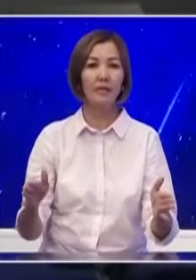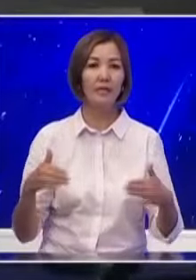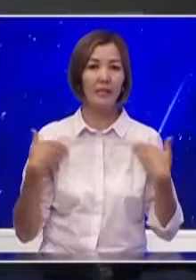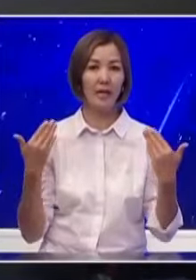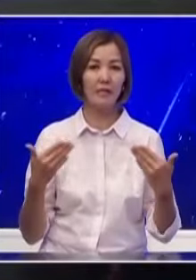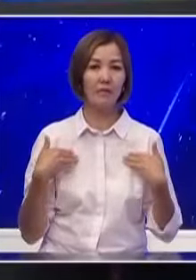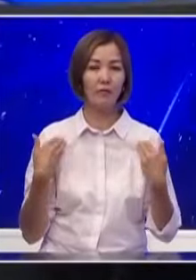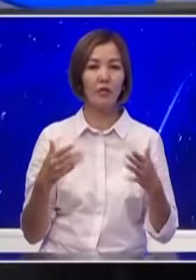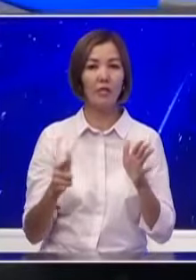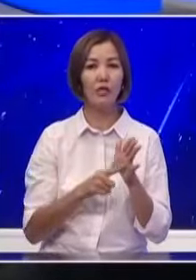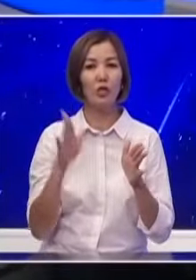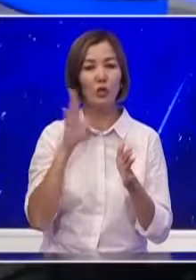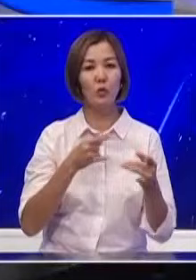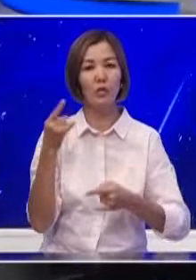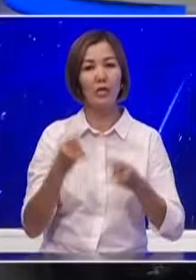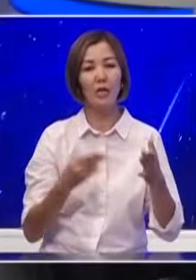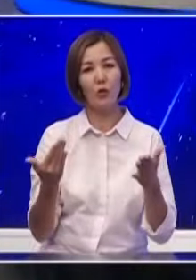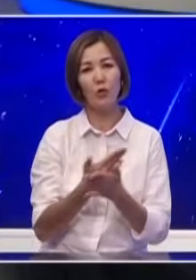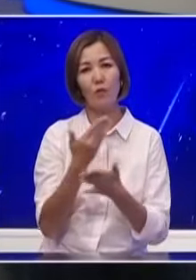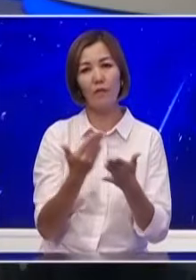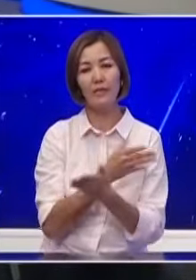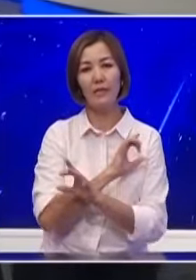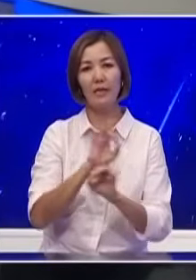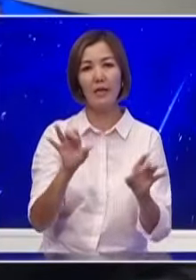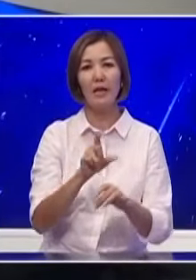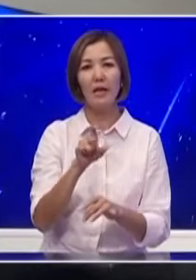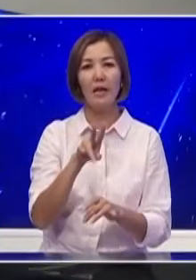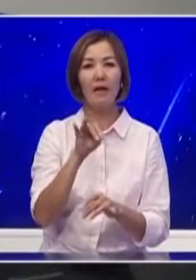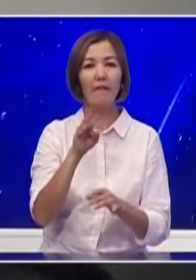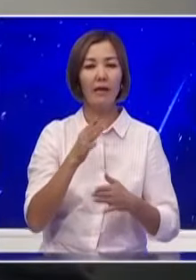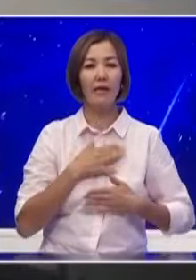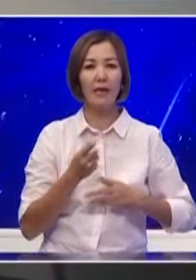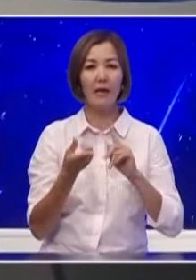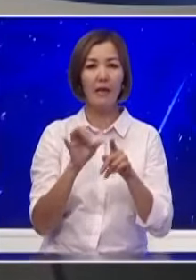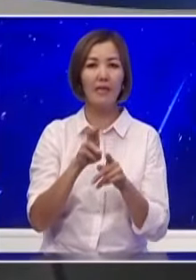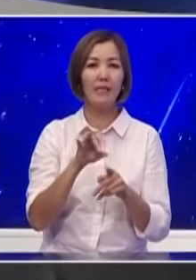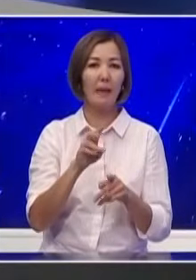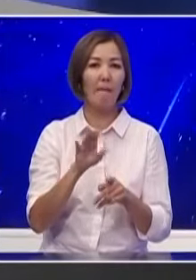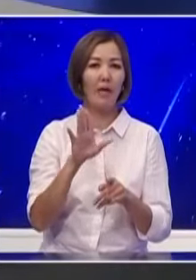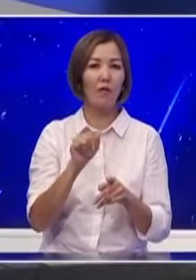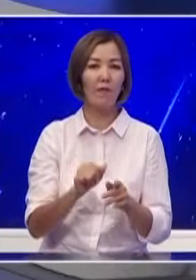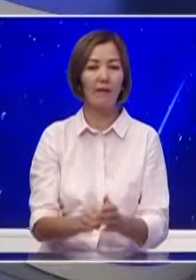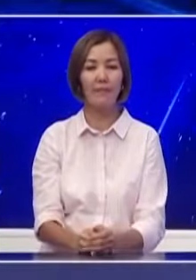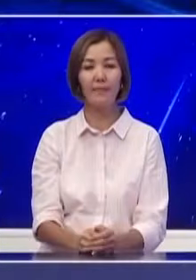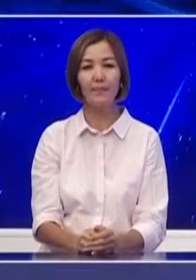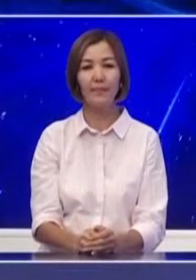Здравствуйте, на телеканале ЖТСУ Новости. В студии прямого эфира Эльвира Ликерова, и сурдоперевод осуществляет Айгуль Жумашказа.